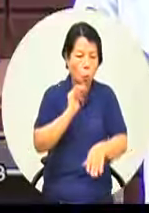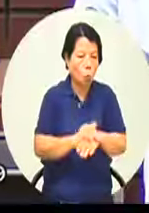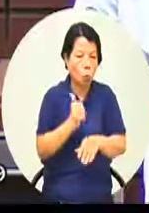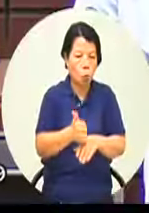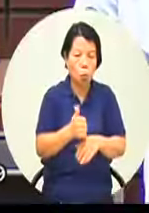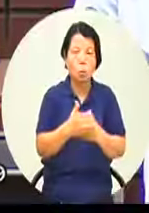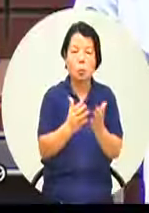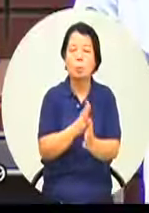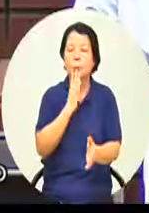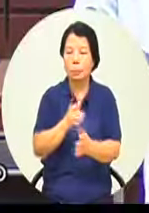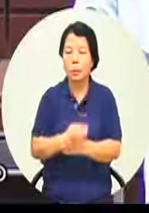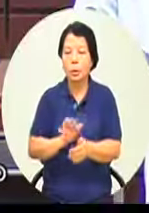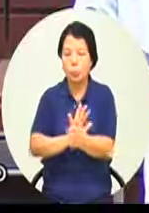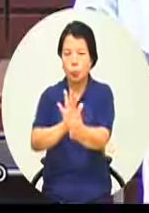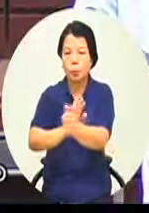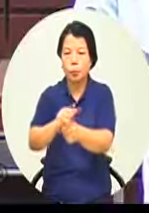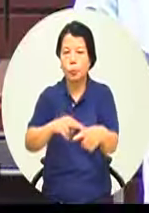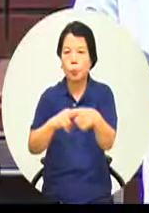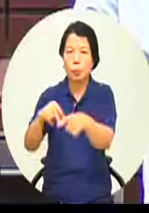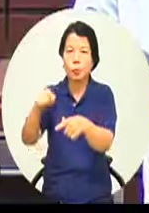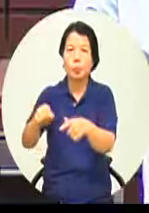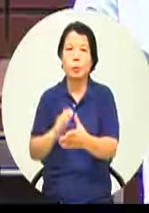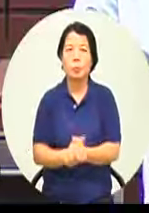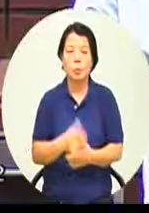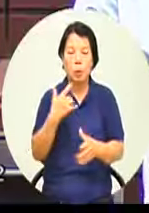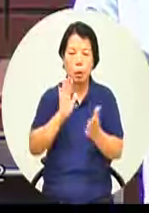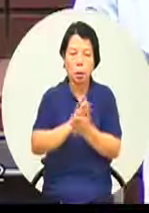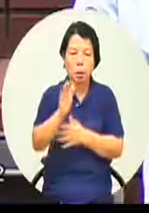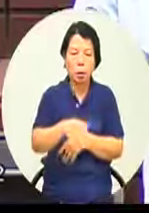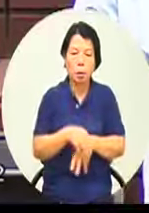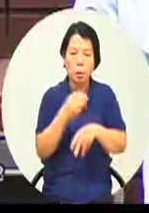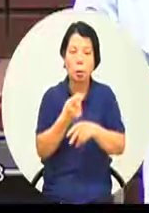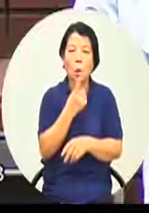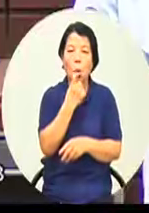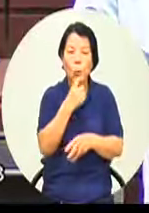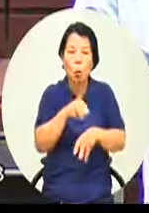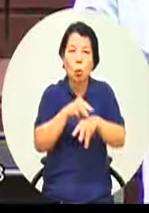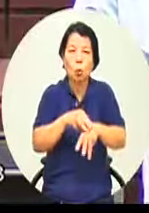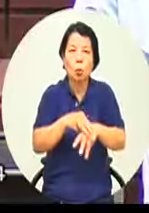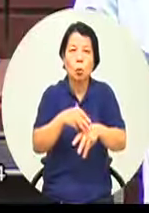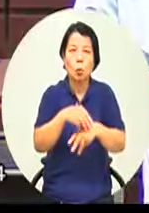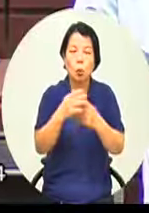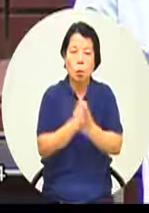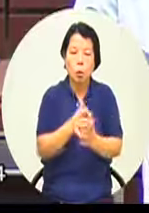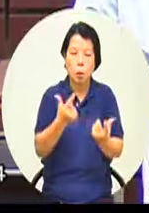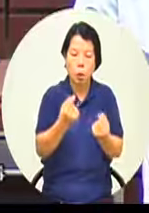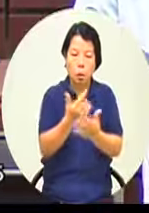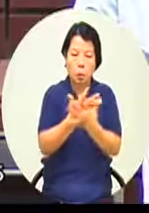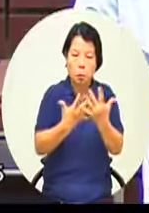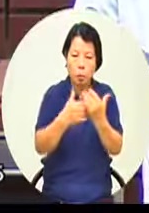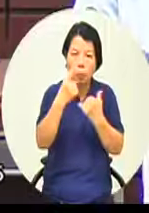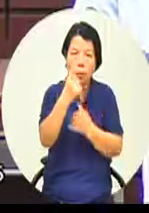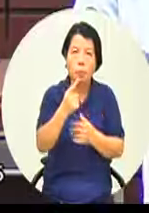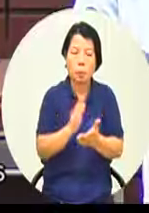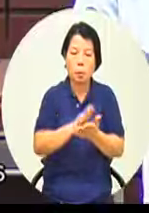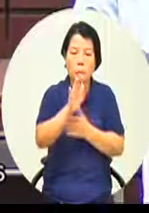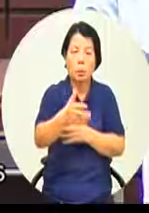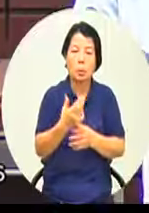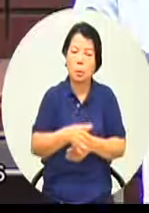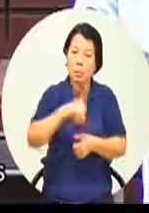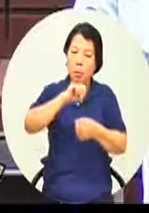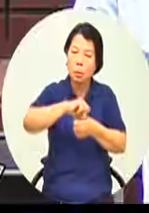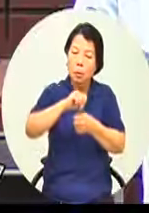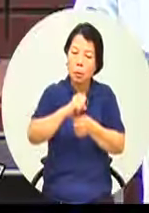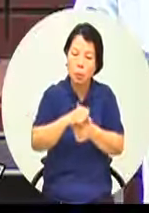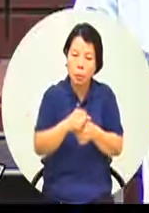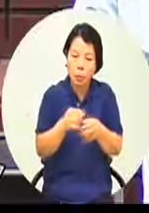面，这个是很好的现象。未来做啊，按比如说好一棒现在都用一个棒了，未来是不是还更小